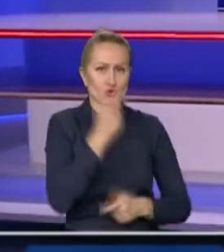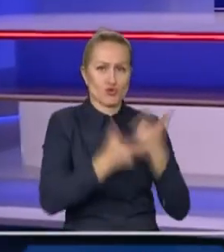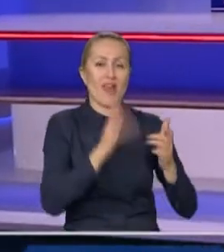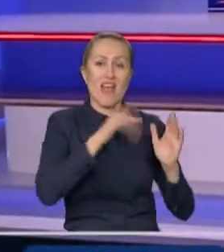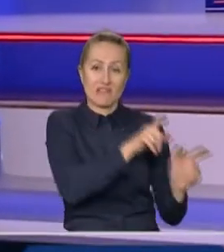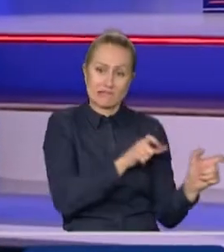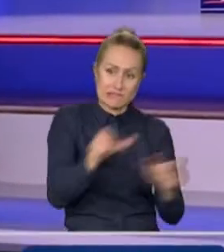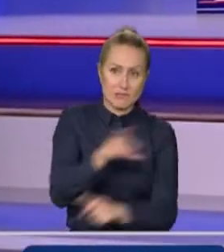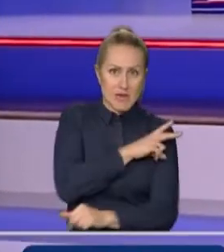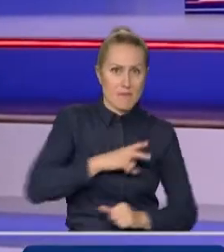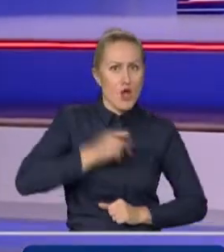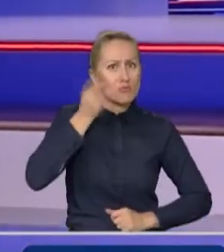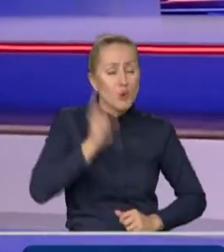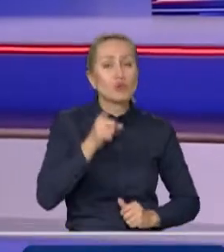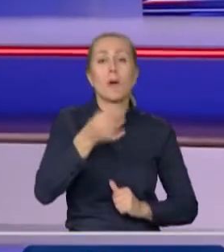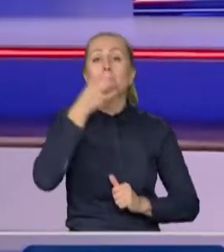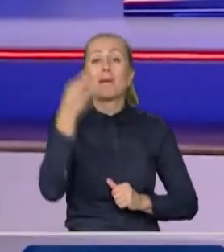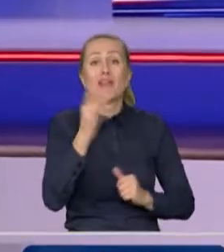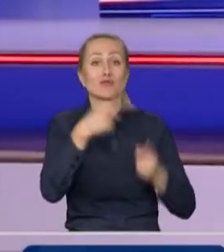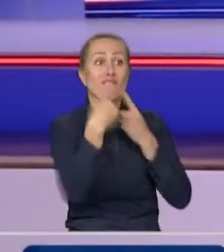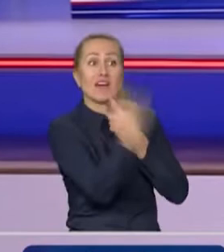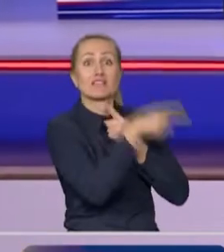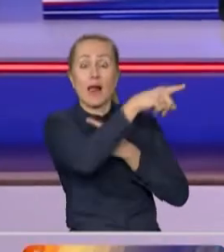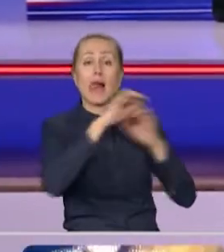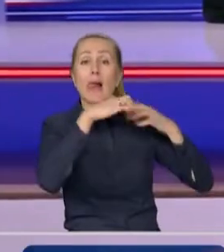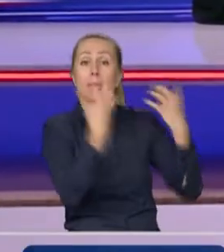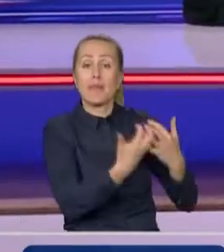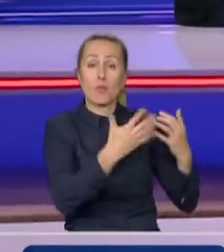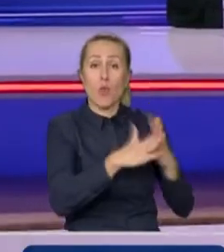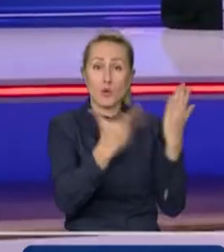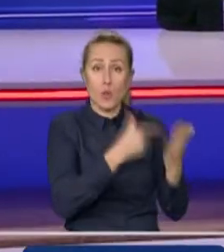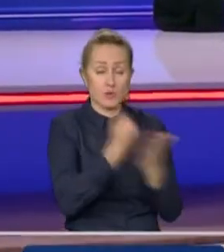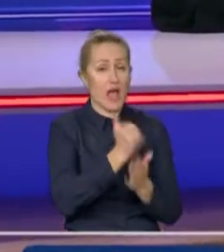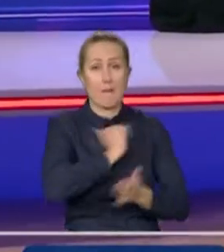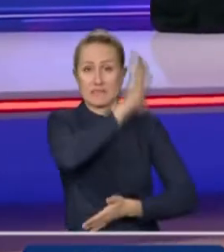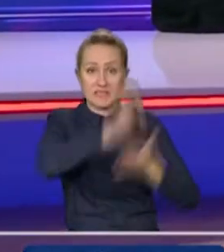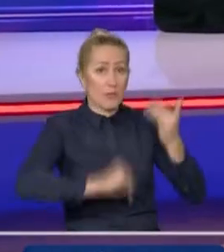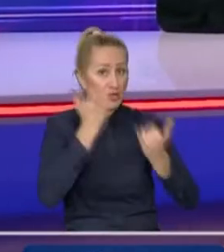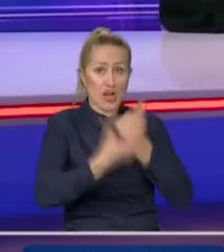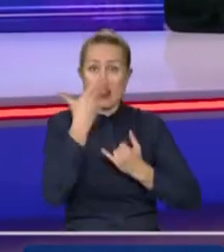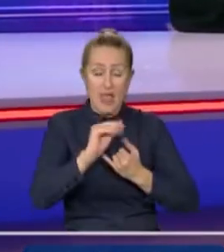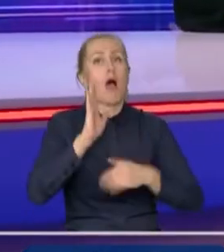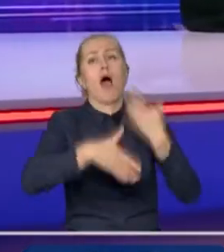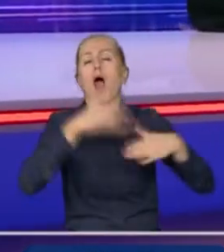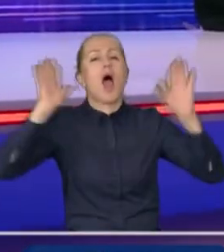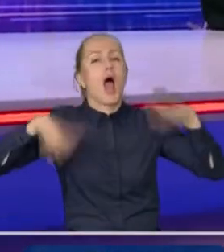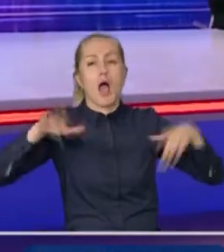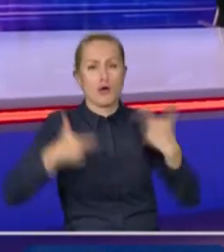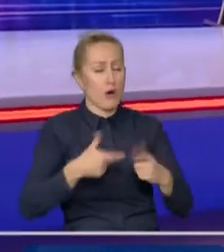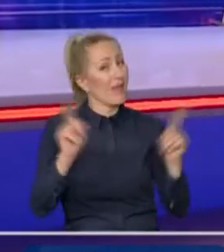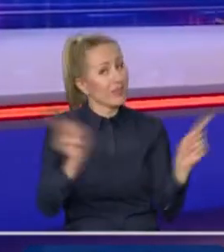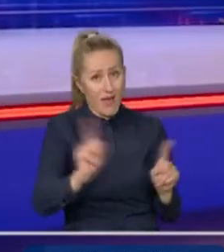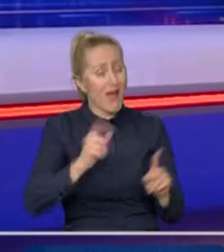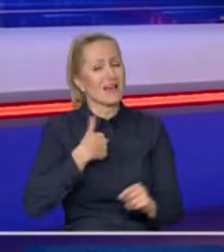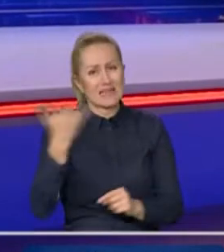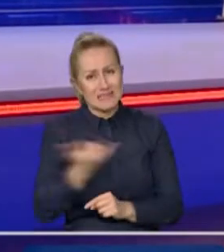wymusza na premierze, żeby w ogóle pytanie, które wysłał do Trybunału Konstytucyjnego zostało wycofane, bo jak nie, to oj, co będzie. Nie, szanowni państwo, ja przy każdej